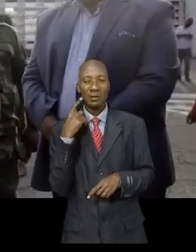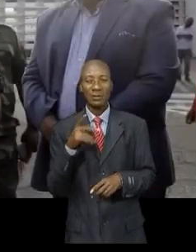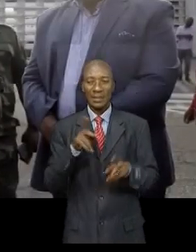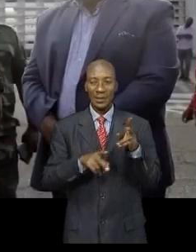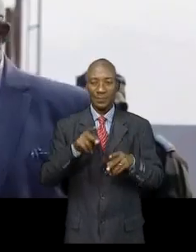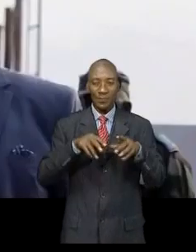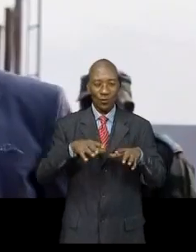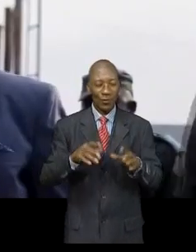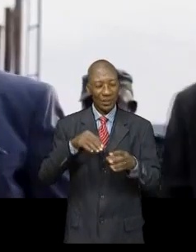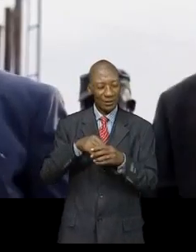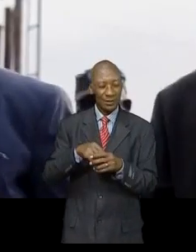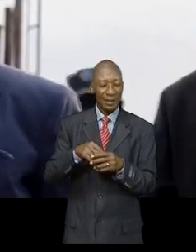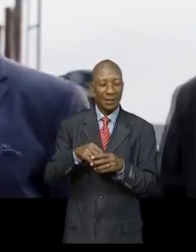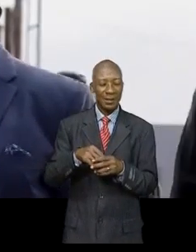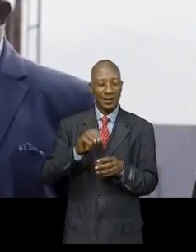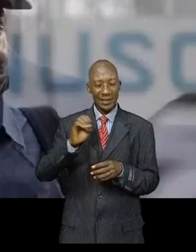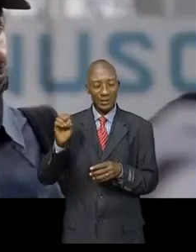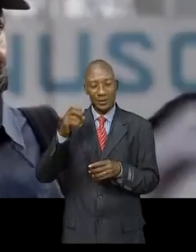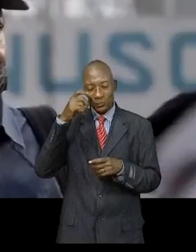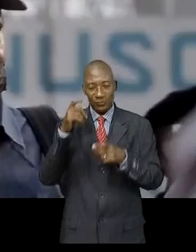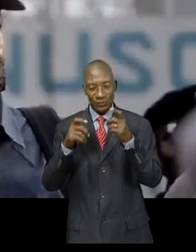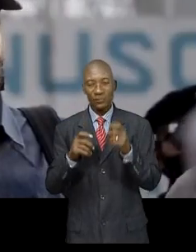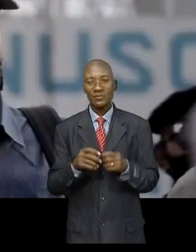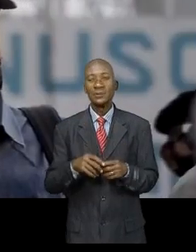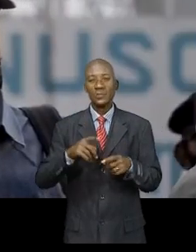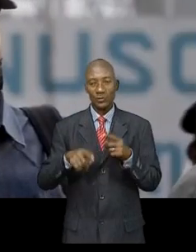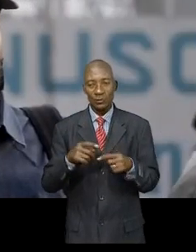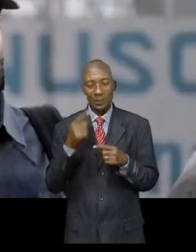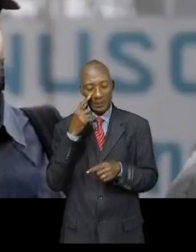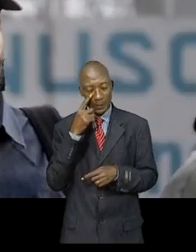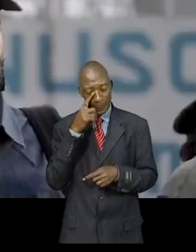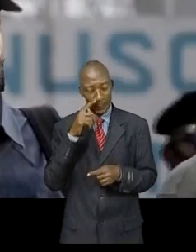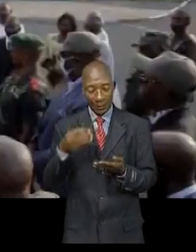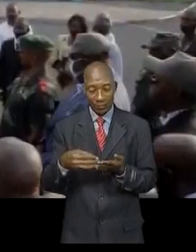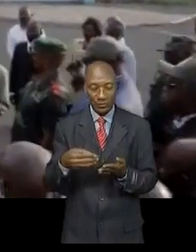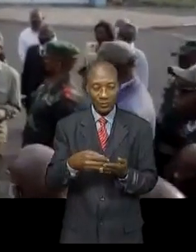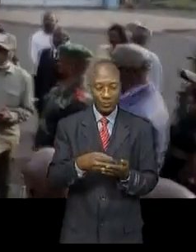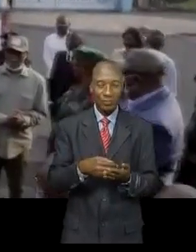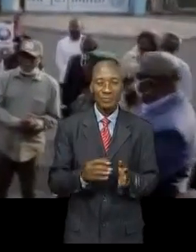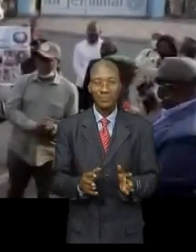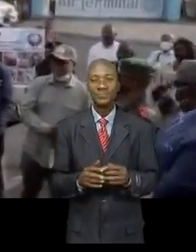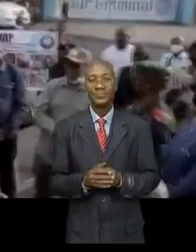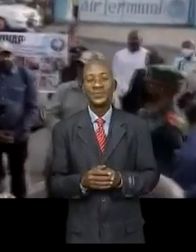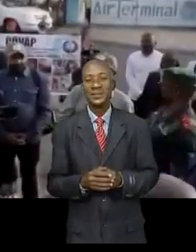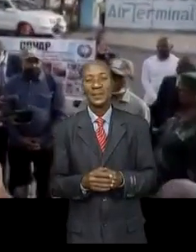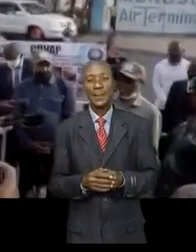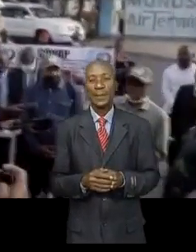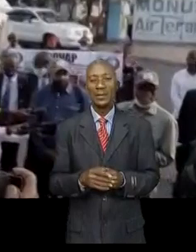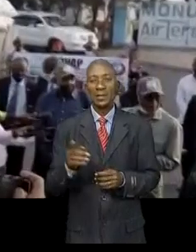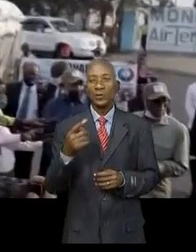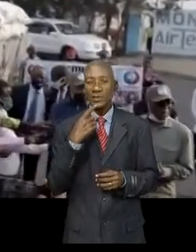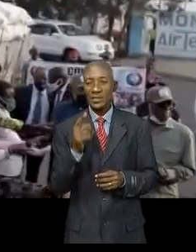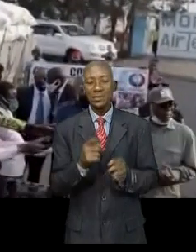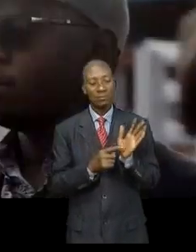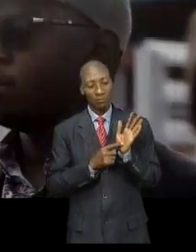élus nationaux, dont Jean-Charles Okoto et José Dayoni. C'est un geste d'amour, de